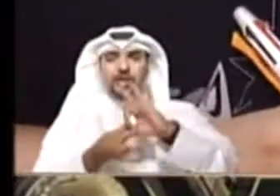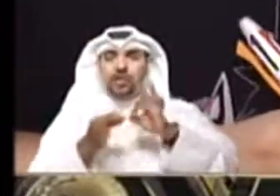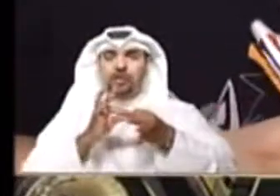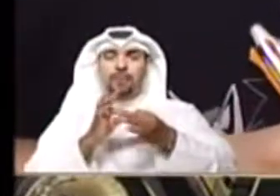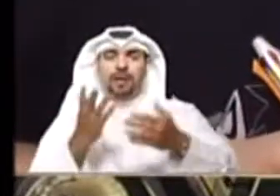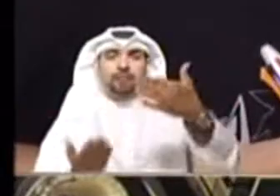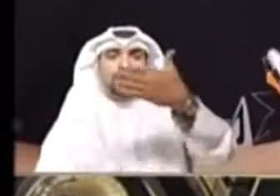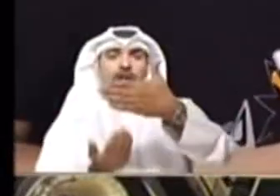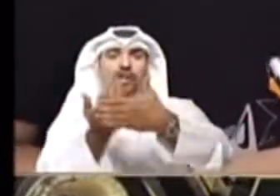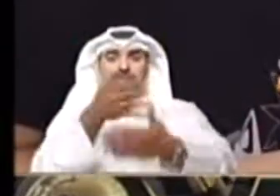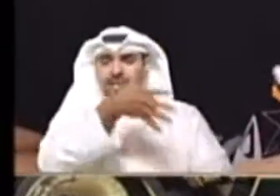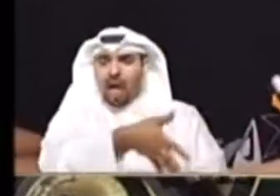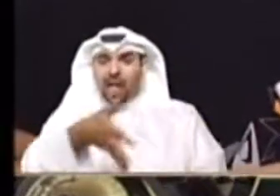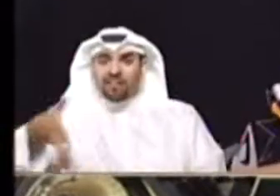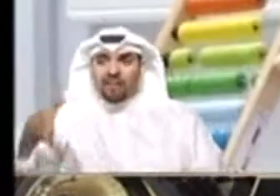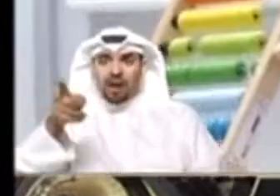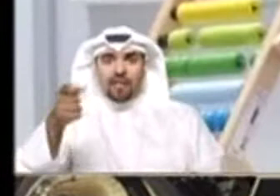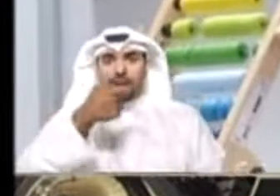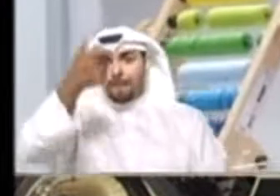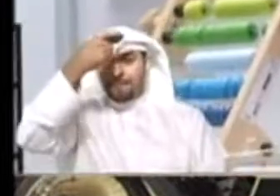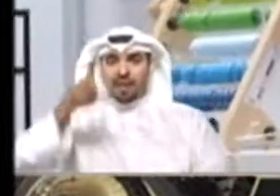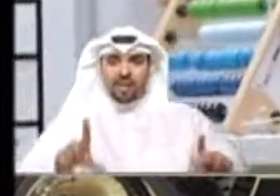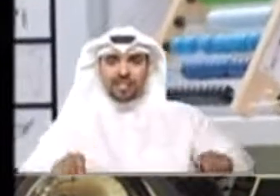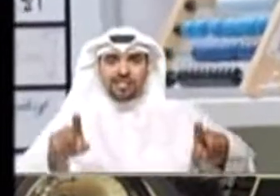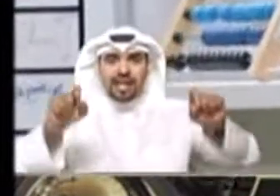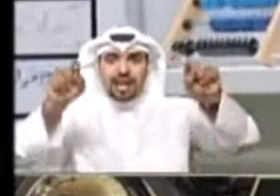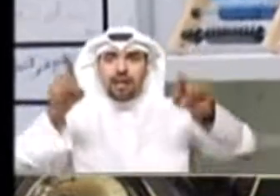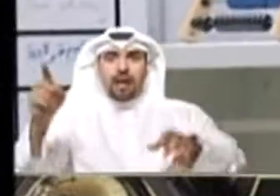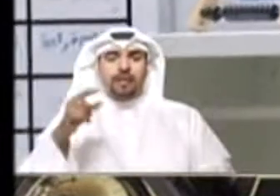بتعليم الطلبة من الأطفال المصابين بأمراض السرطان